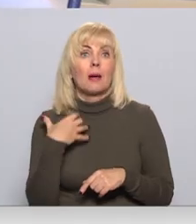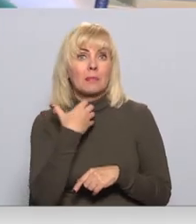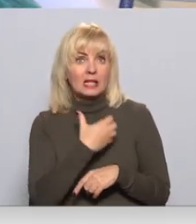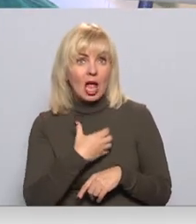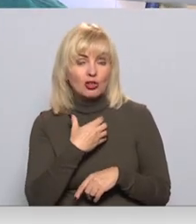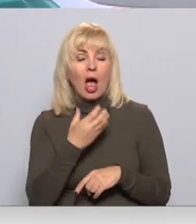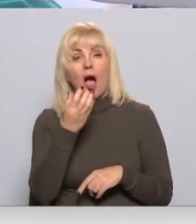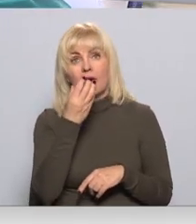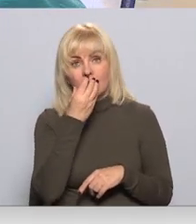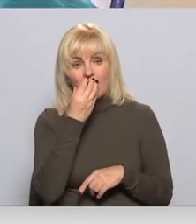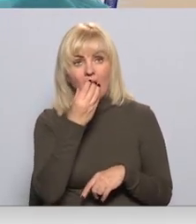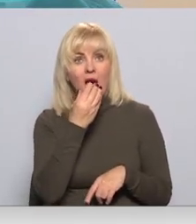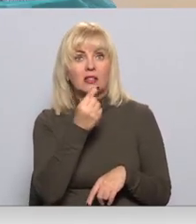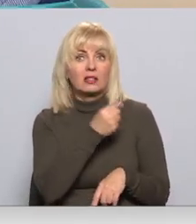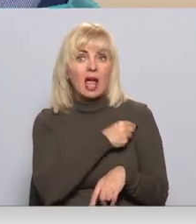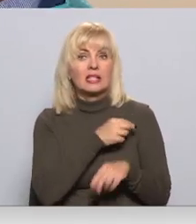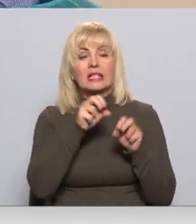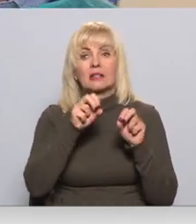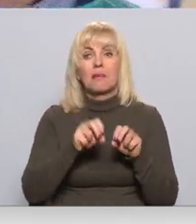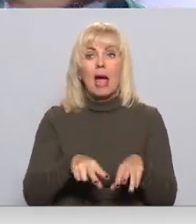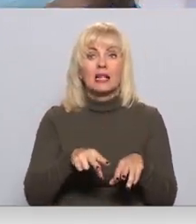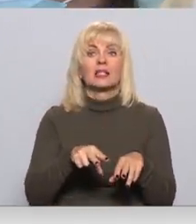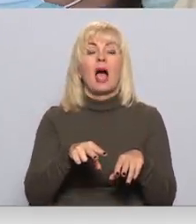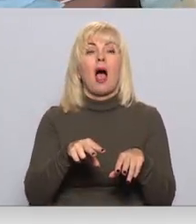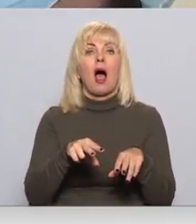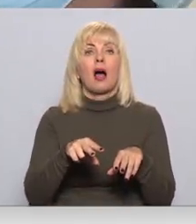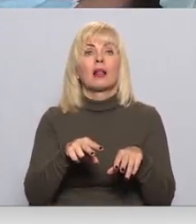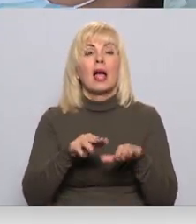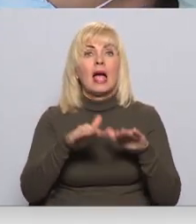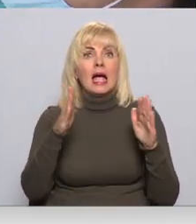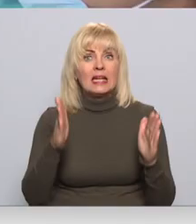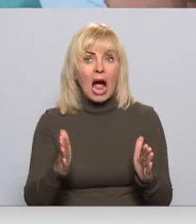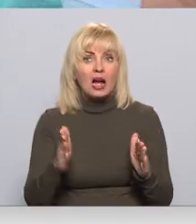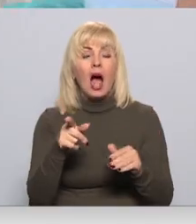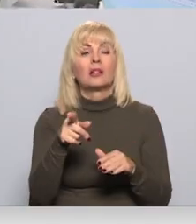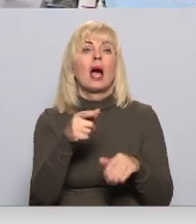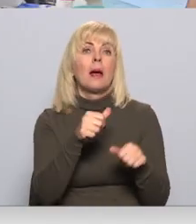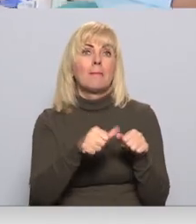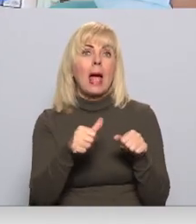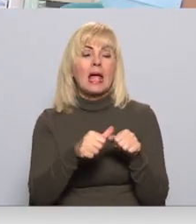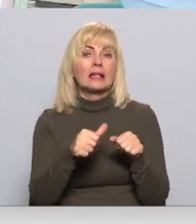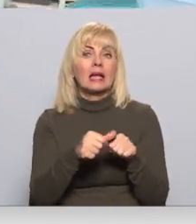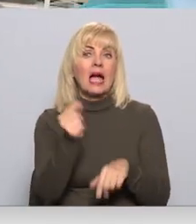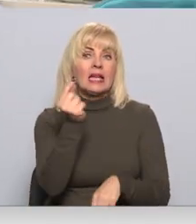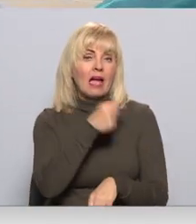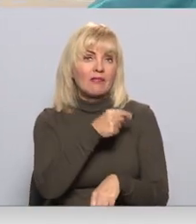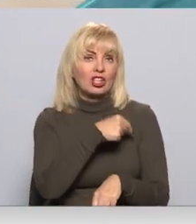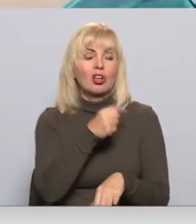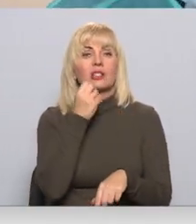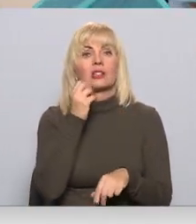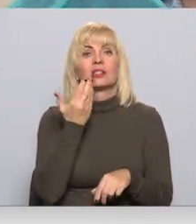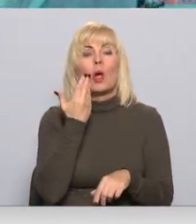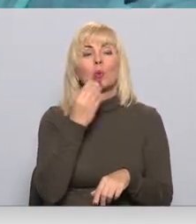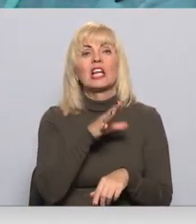arī anestēzija, anestēzijas mašīna. Tie ir medikamentu ievadīšanas sūkņi, kas